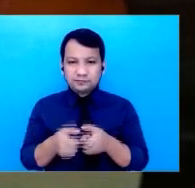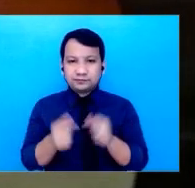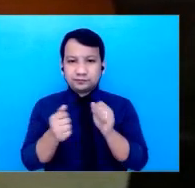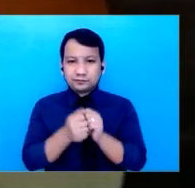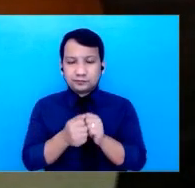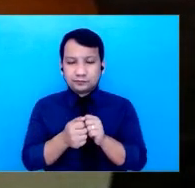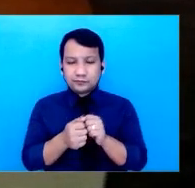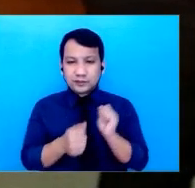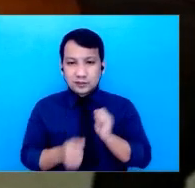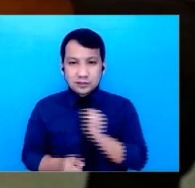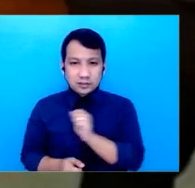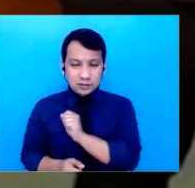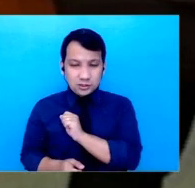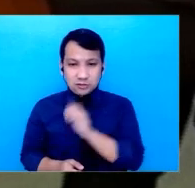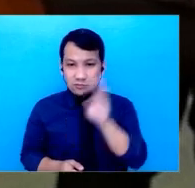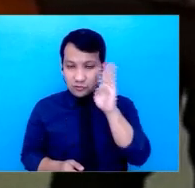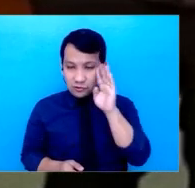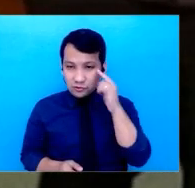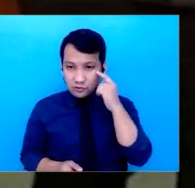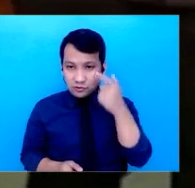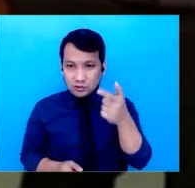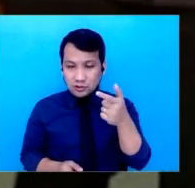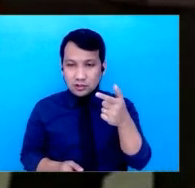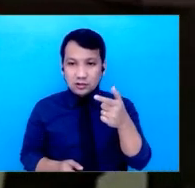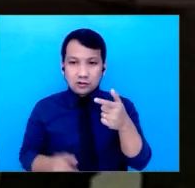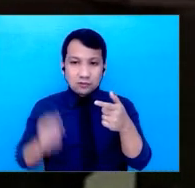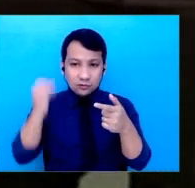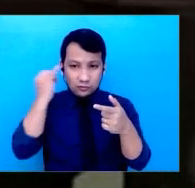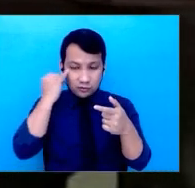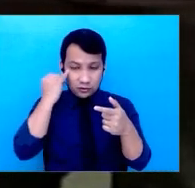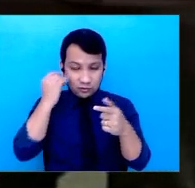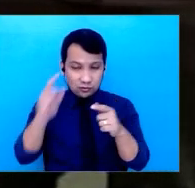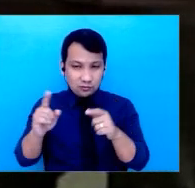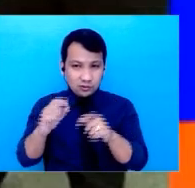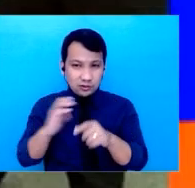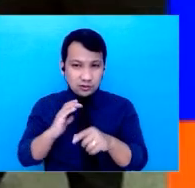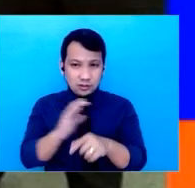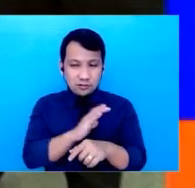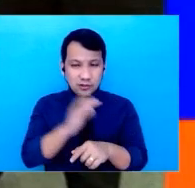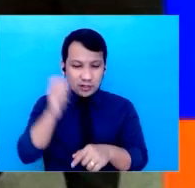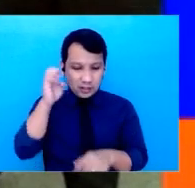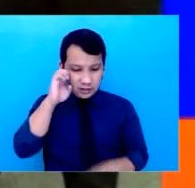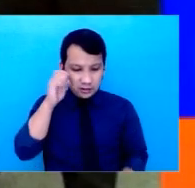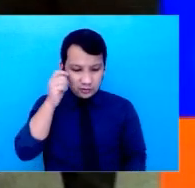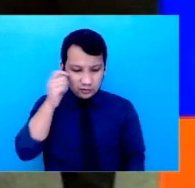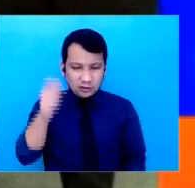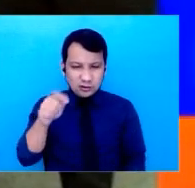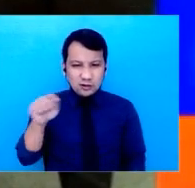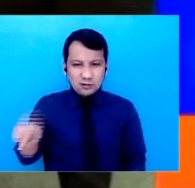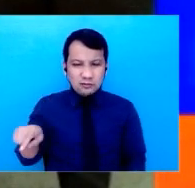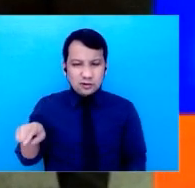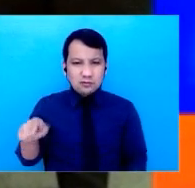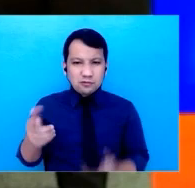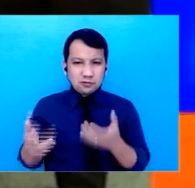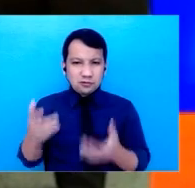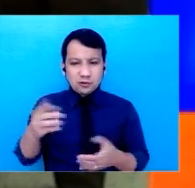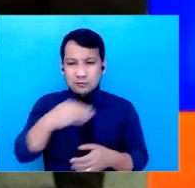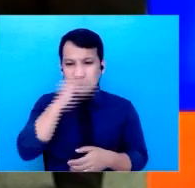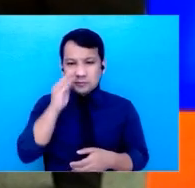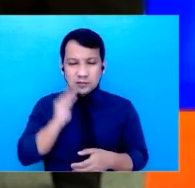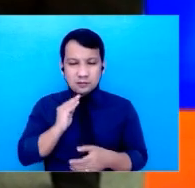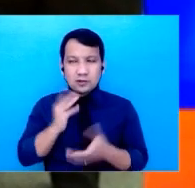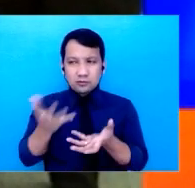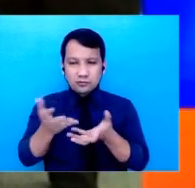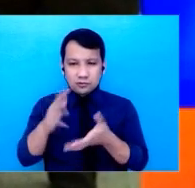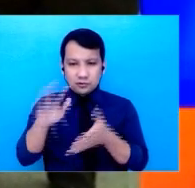sa meeting sina Senador Bonggo at One Pacman Representative Eric Pineda. Ayon sa palasyo, mismong si Pacquiao ang humiling ng